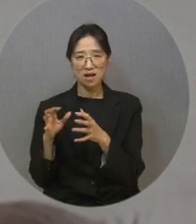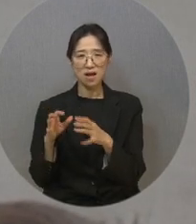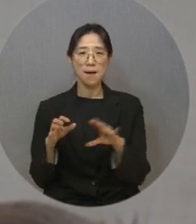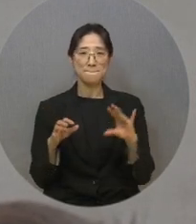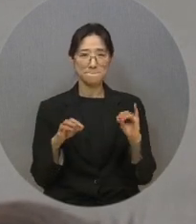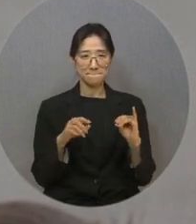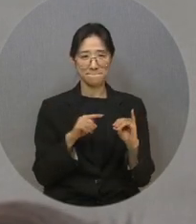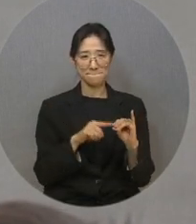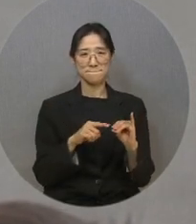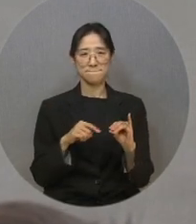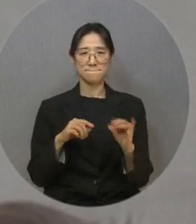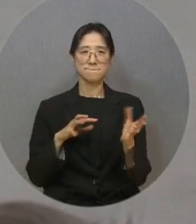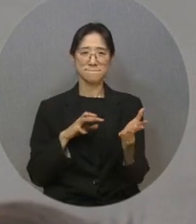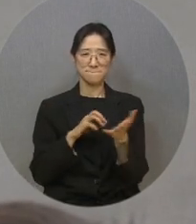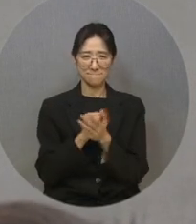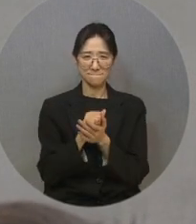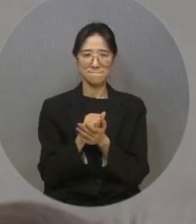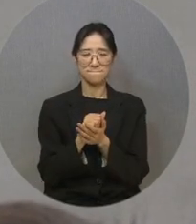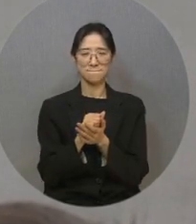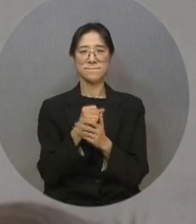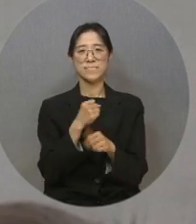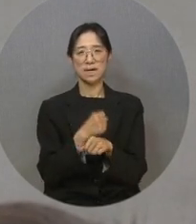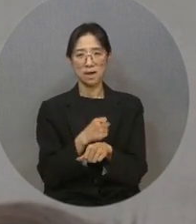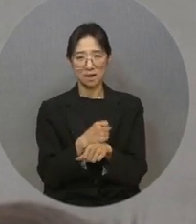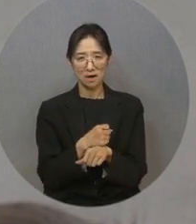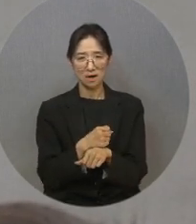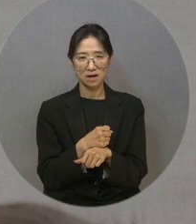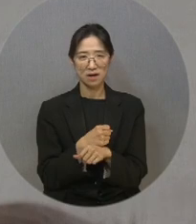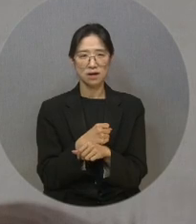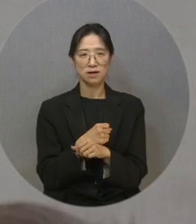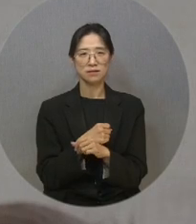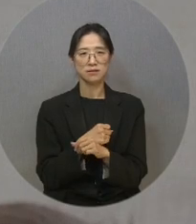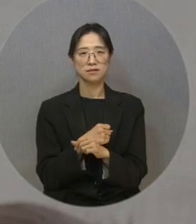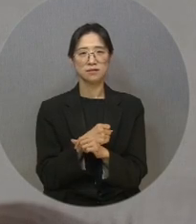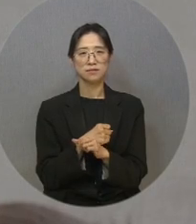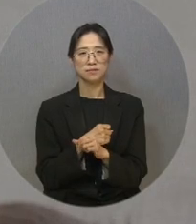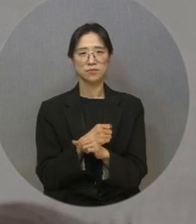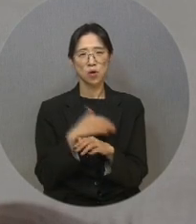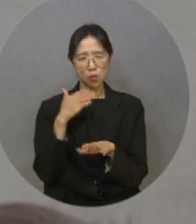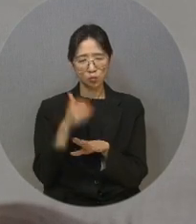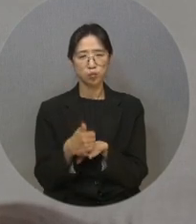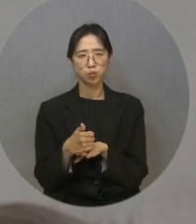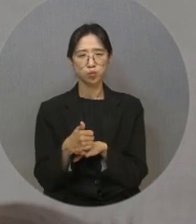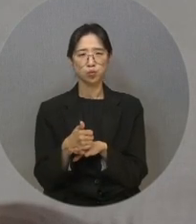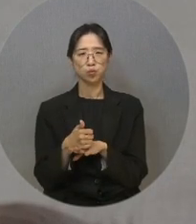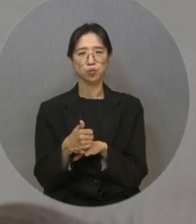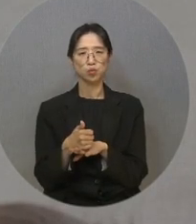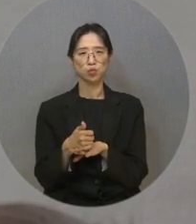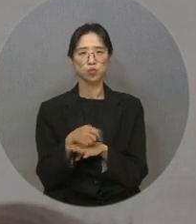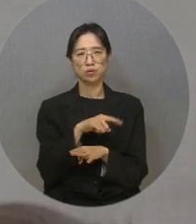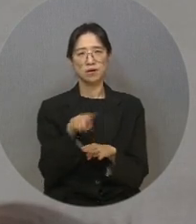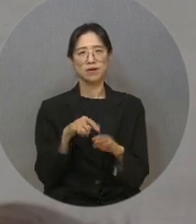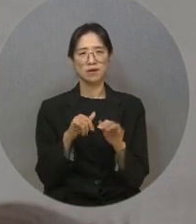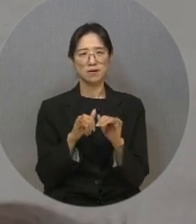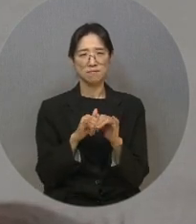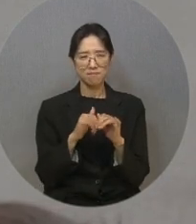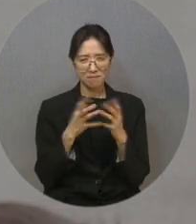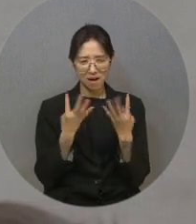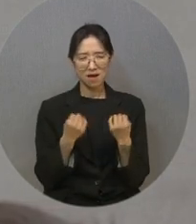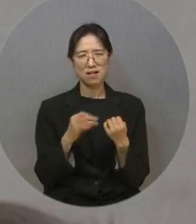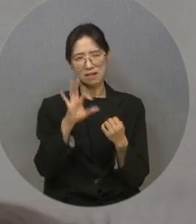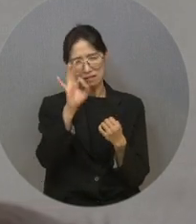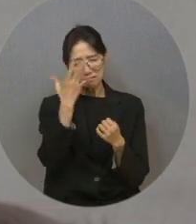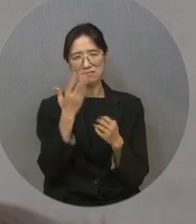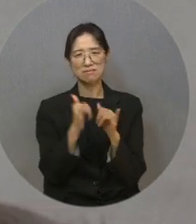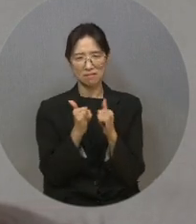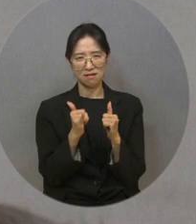신라가 백제를 합공으로 멸망시키게 함으로써 결국은 거기에 많은 장인들과 무기를